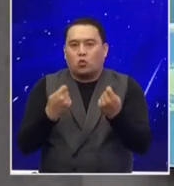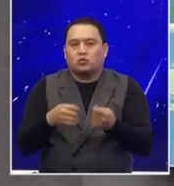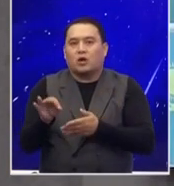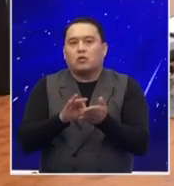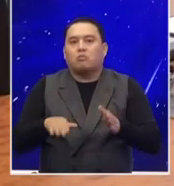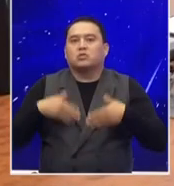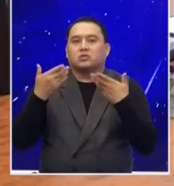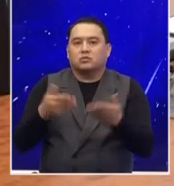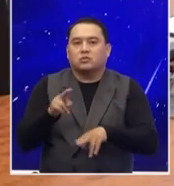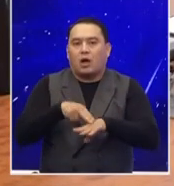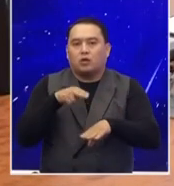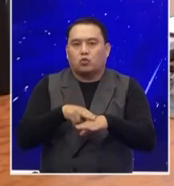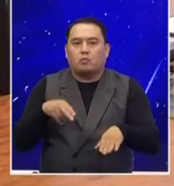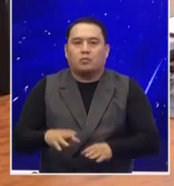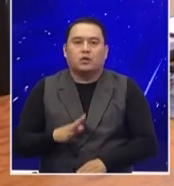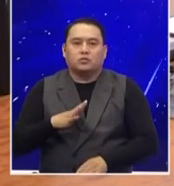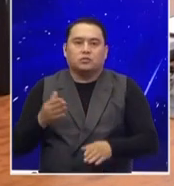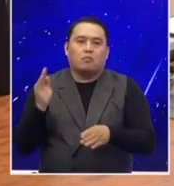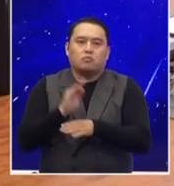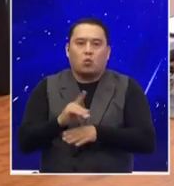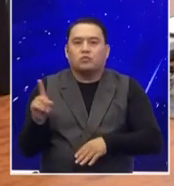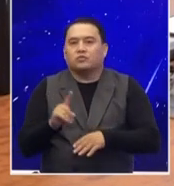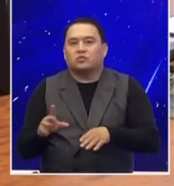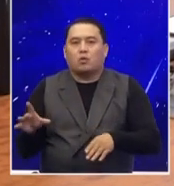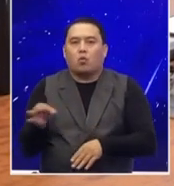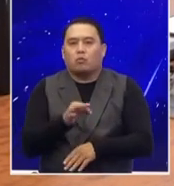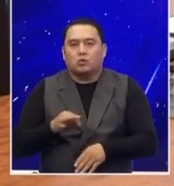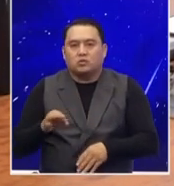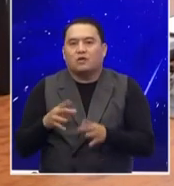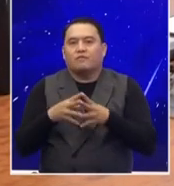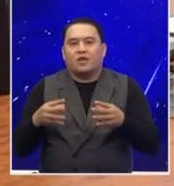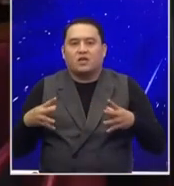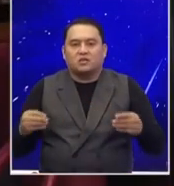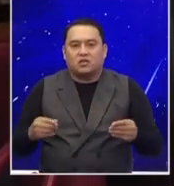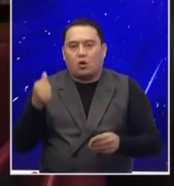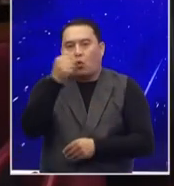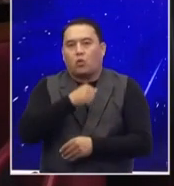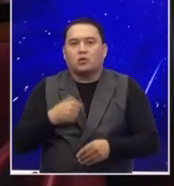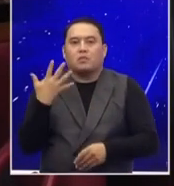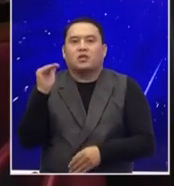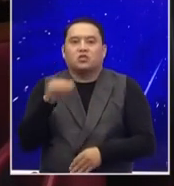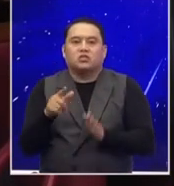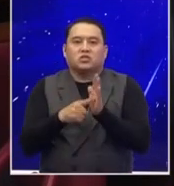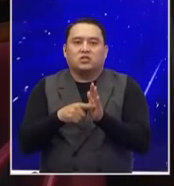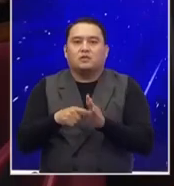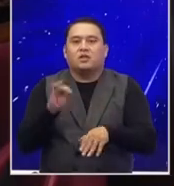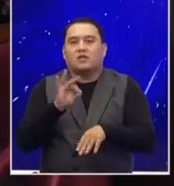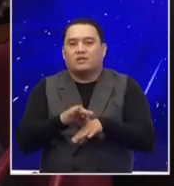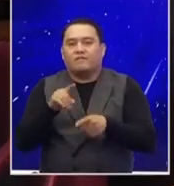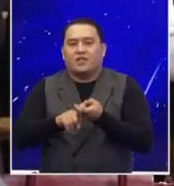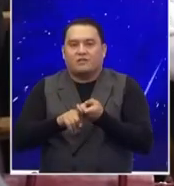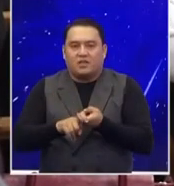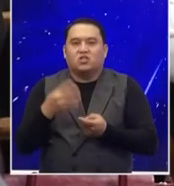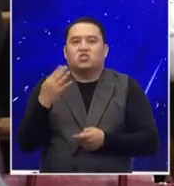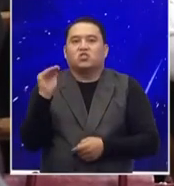немедленно обращаться к сотрудникам полиции. Дополним, всего по области с весны текущего года выявлено 5007 инфицированных,